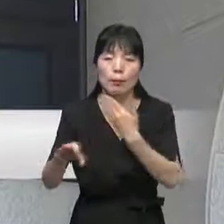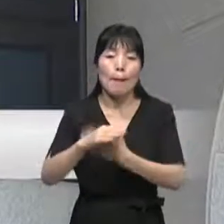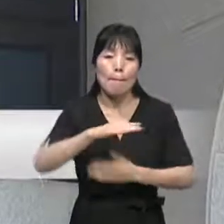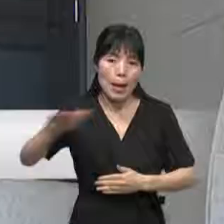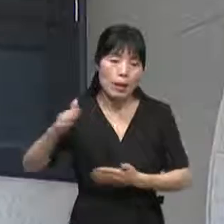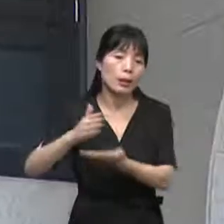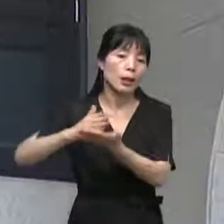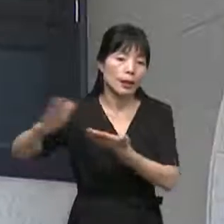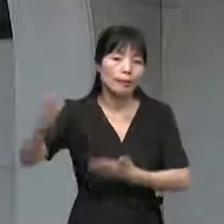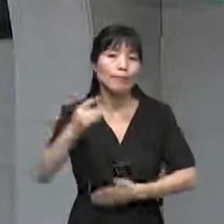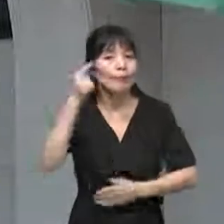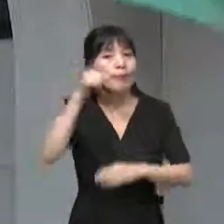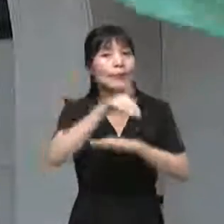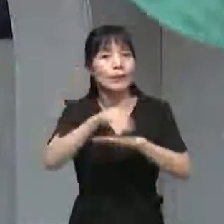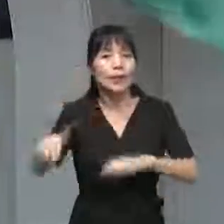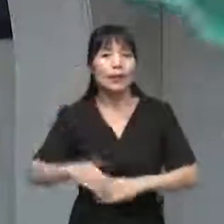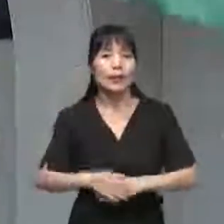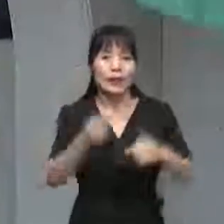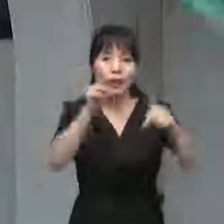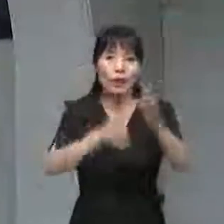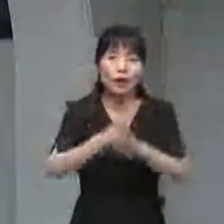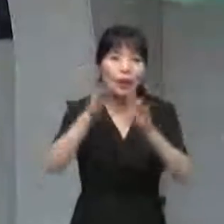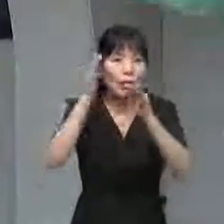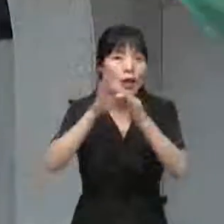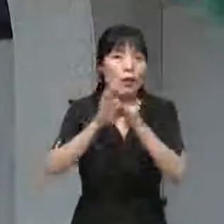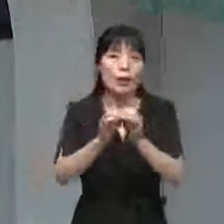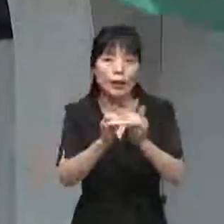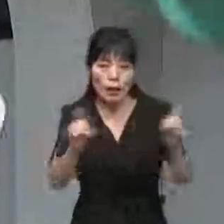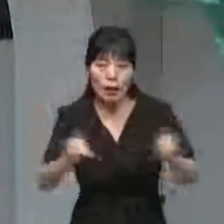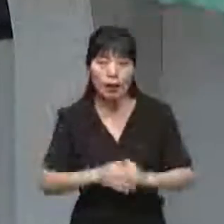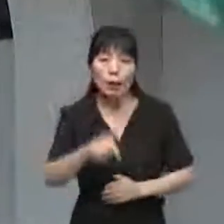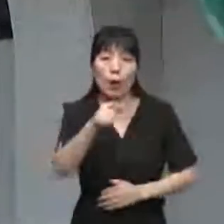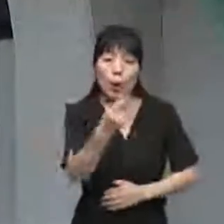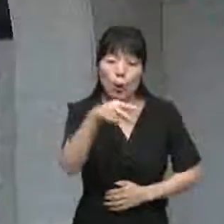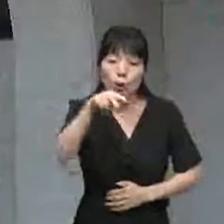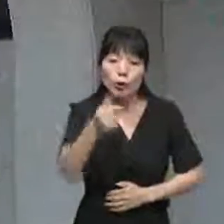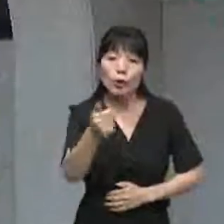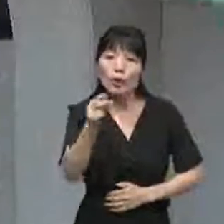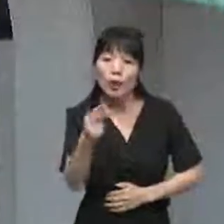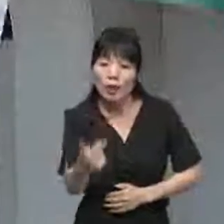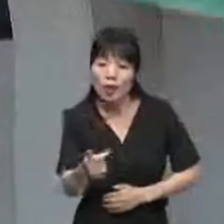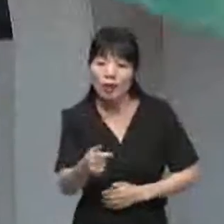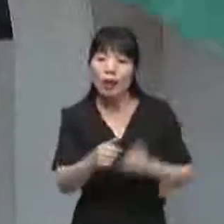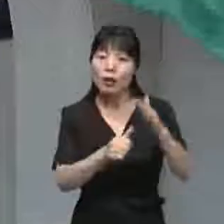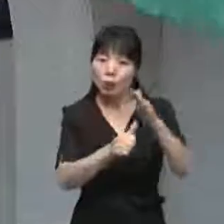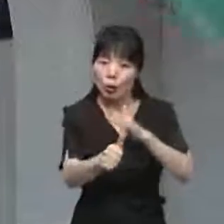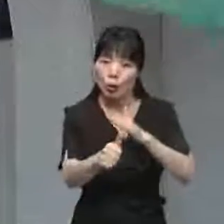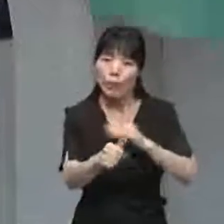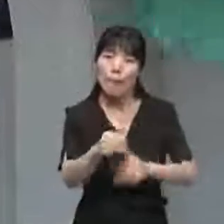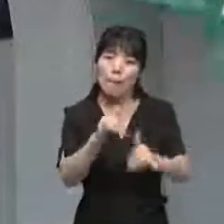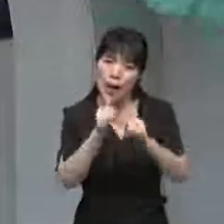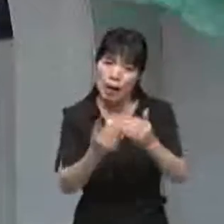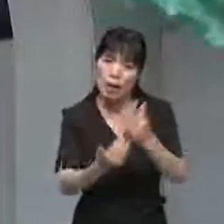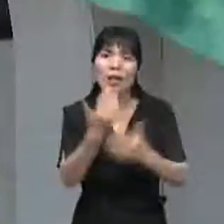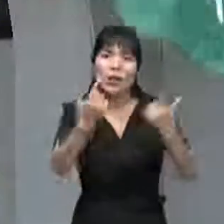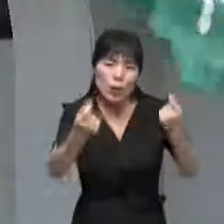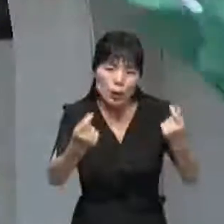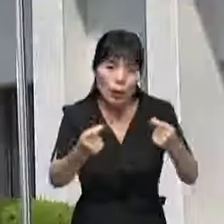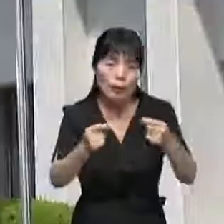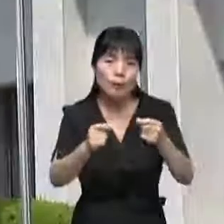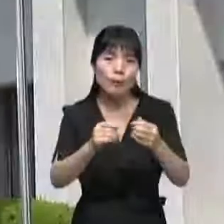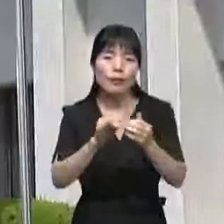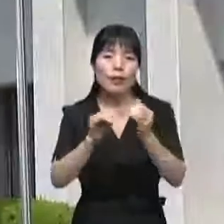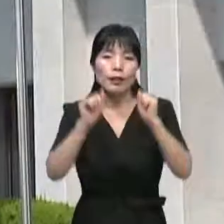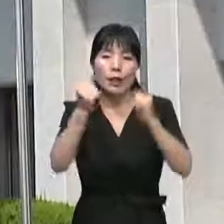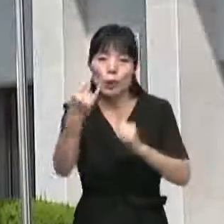방침입니다 인천시 관계자는 고 최수 켠 선수의 극단적인 선택이 발생하는 등 체육계 인권 침해 행위가